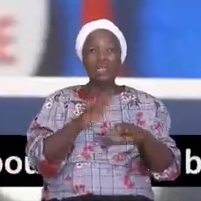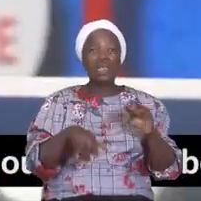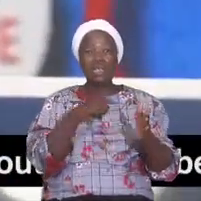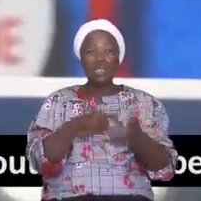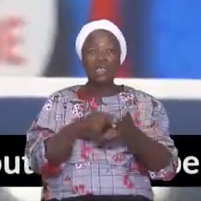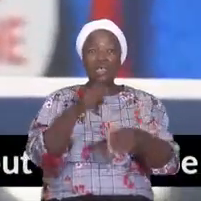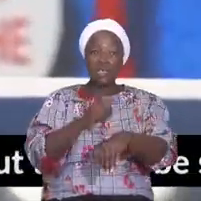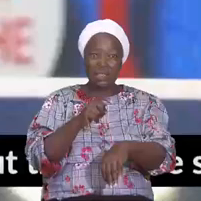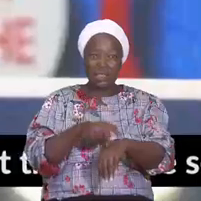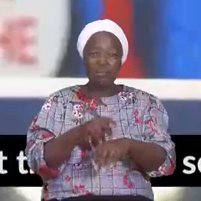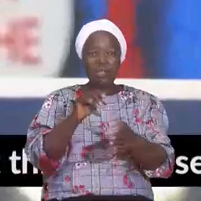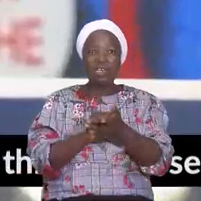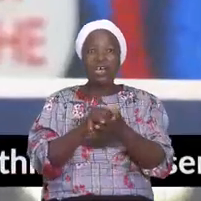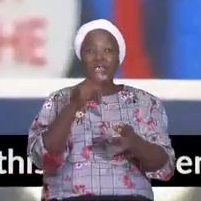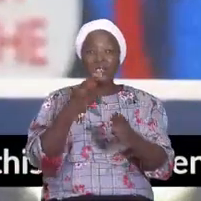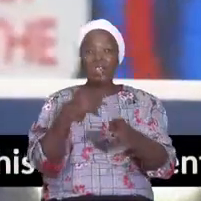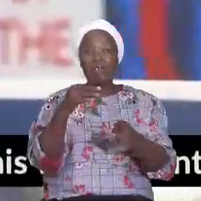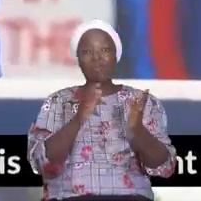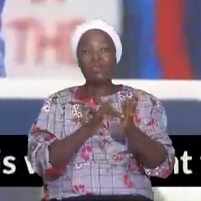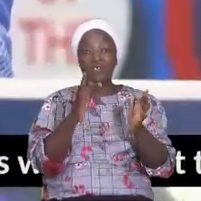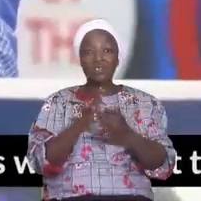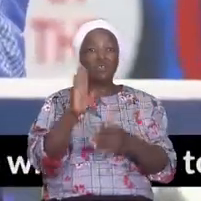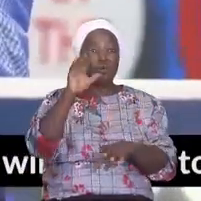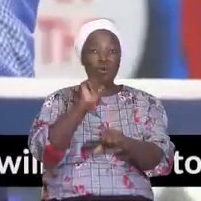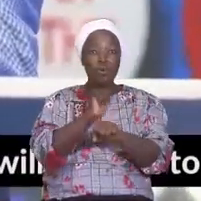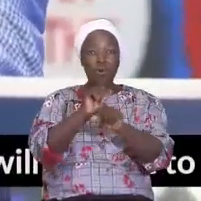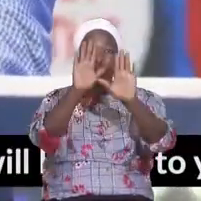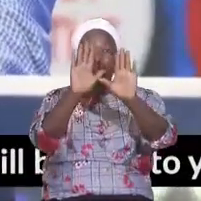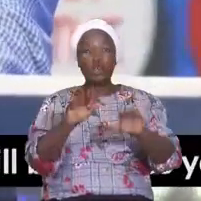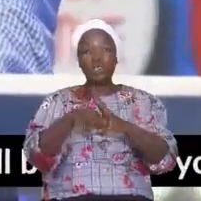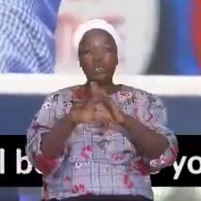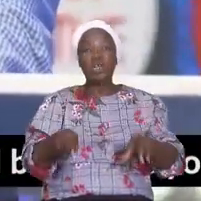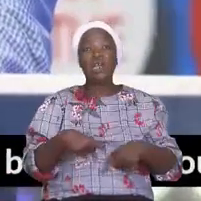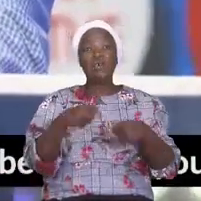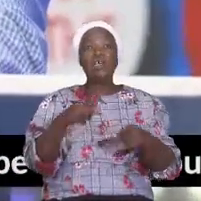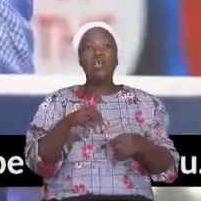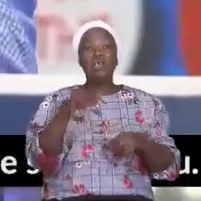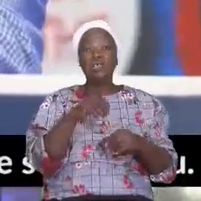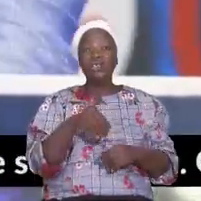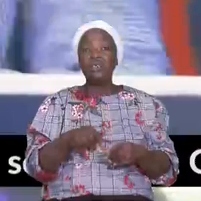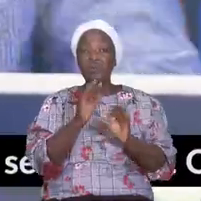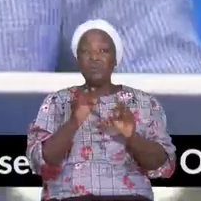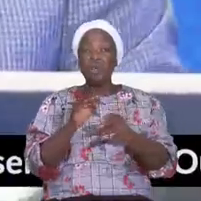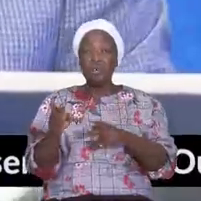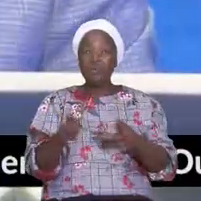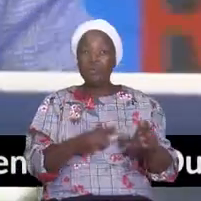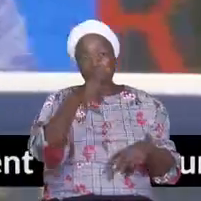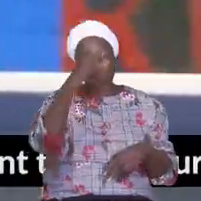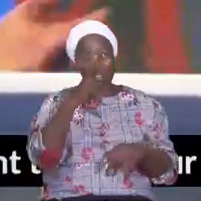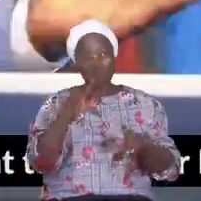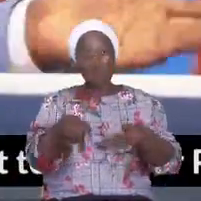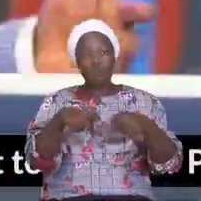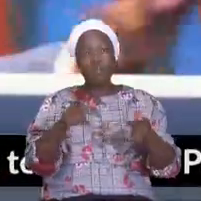un autre nom, il n'y a pas une autre nuit, qu'en ce moment, ce nom de Jésus